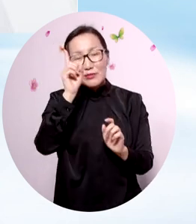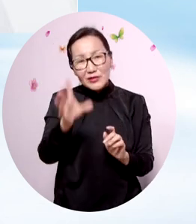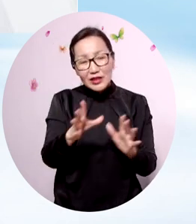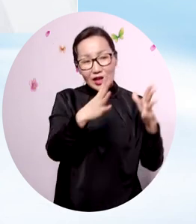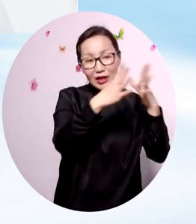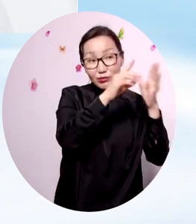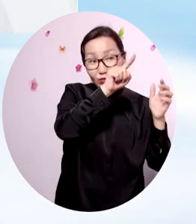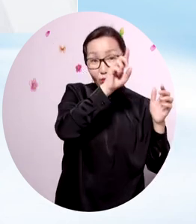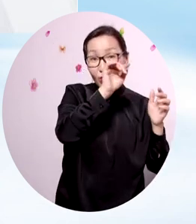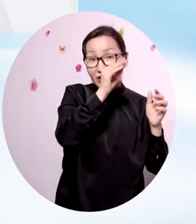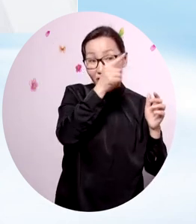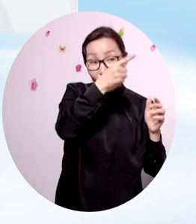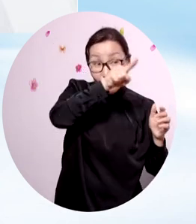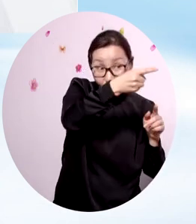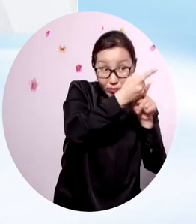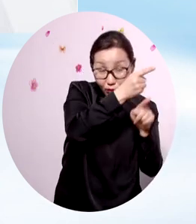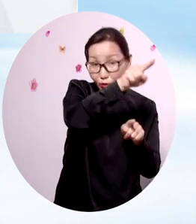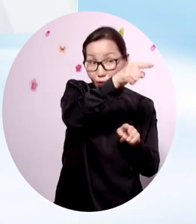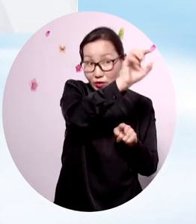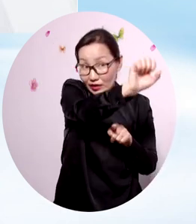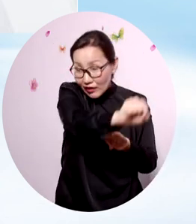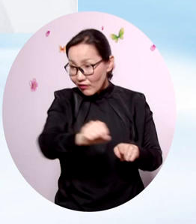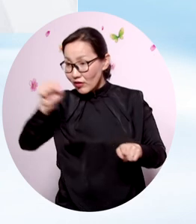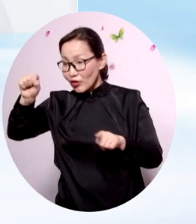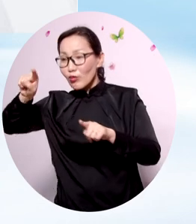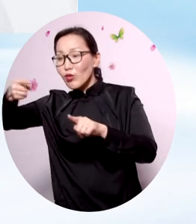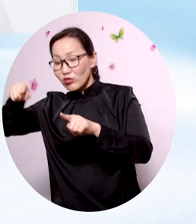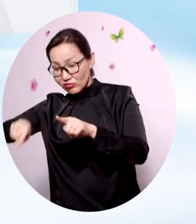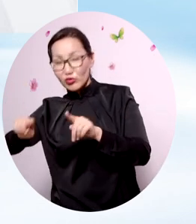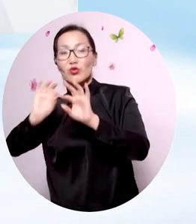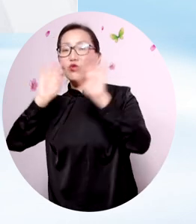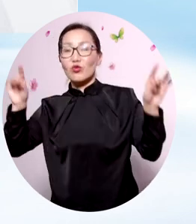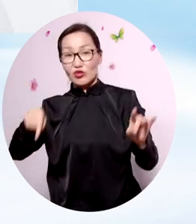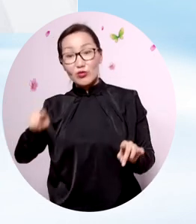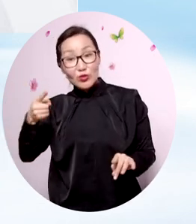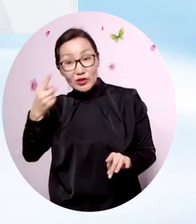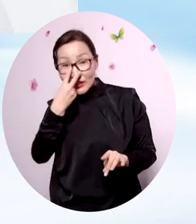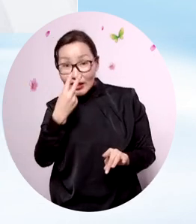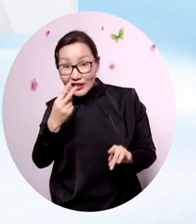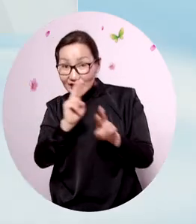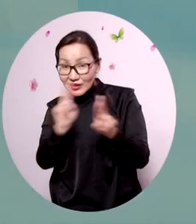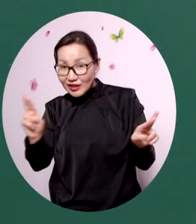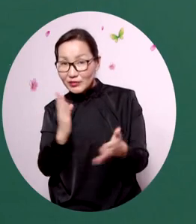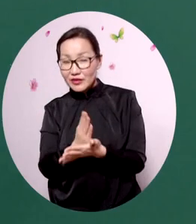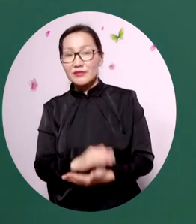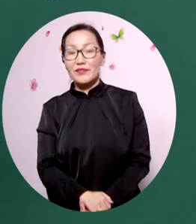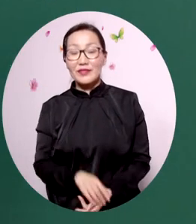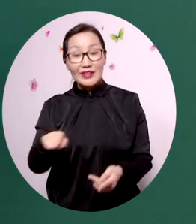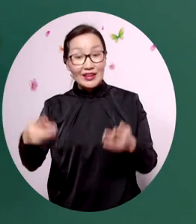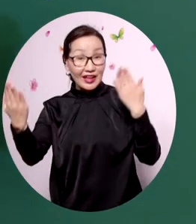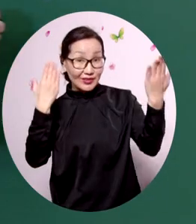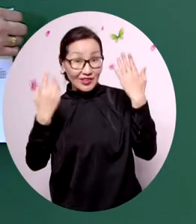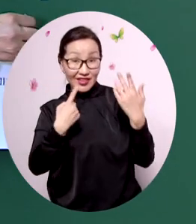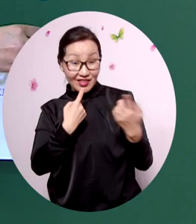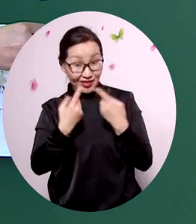аравтын бутархайг бүхэл тоонд хуваахад бүхлийн цэг гэдэг юм л нэмэгдэж орж ирж байгаа юм байна. За, тэгвэл энэ хоёр бодлогыг